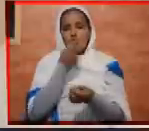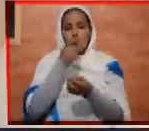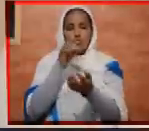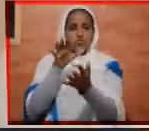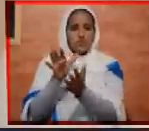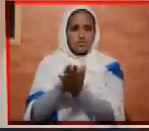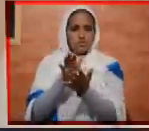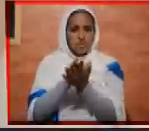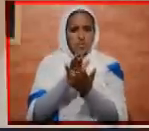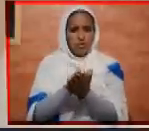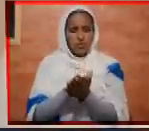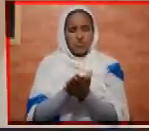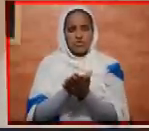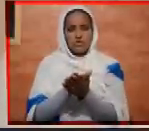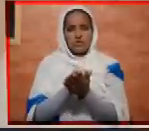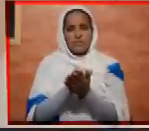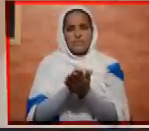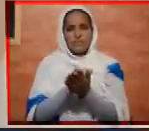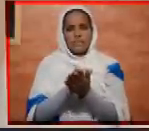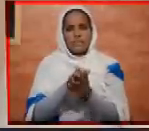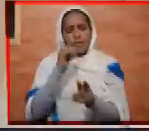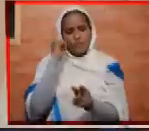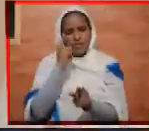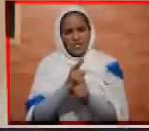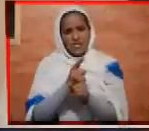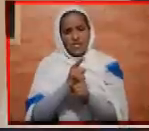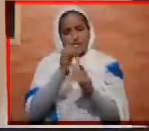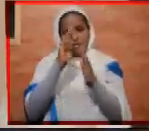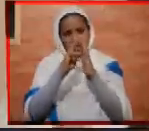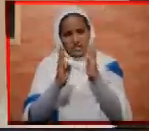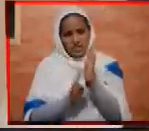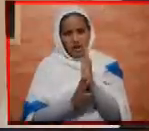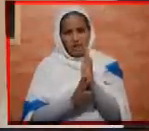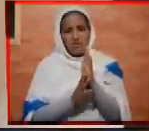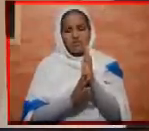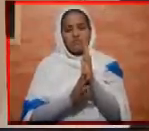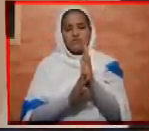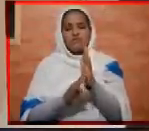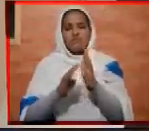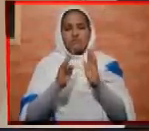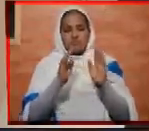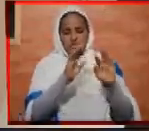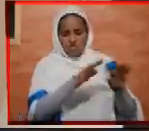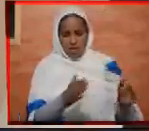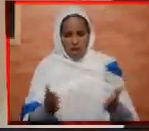በየደረጃው እነዚህን አቋቁሞ በስርዓት እንደ ዘመናዊው በዘመናዊ መልክ